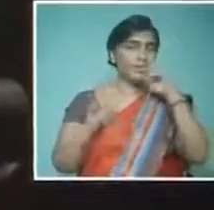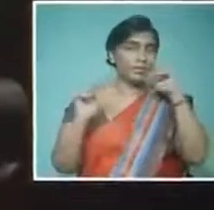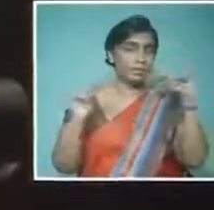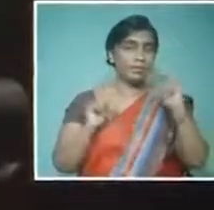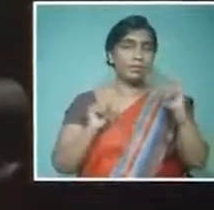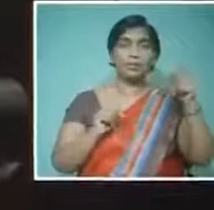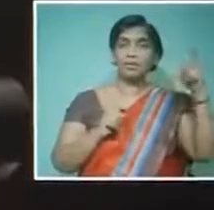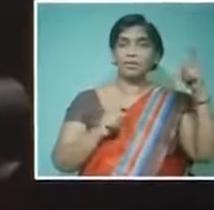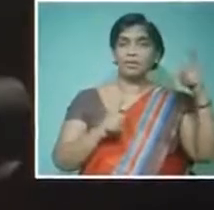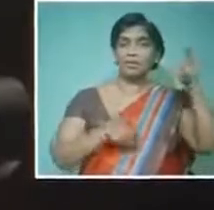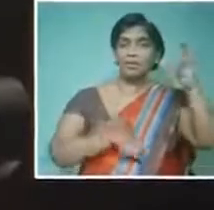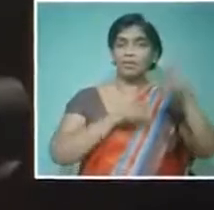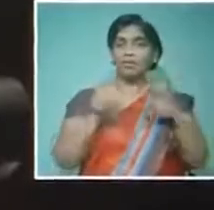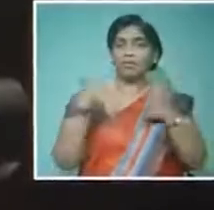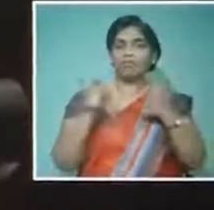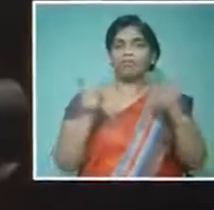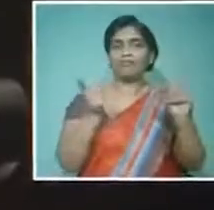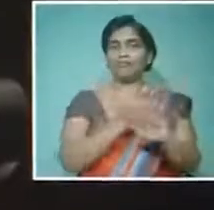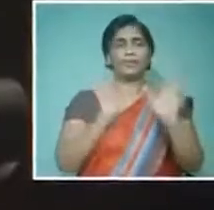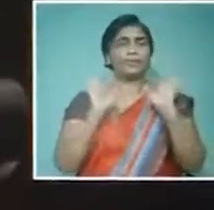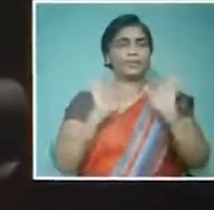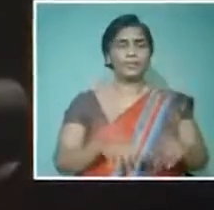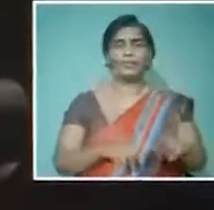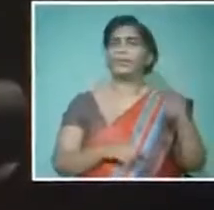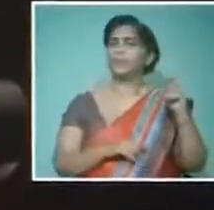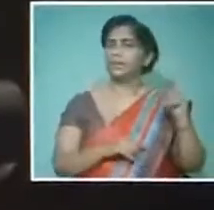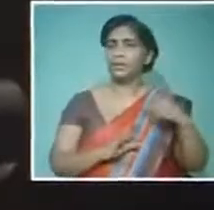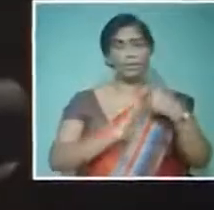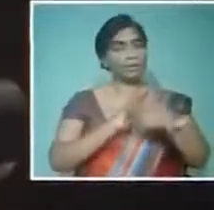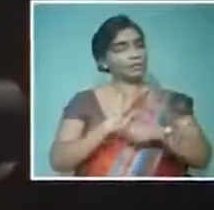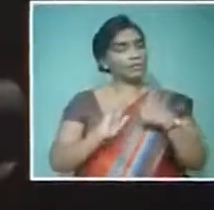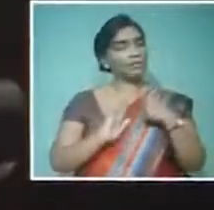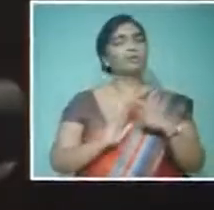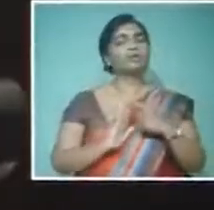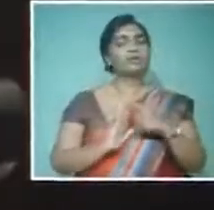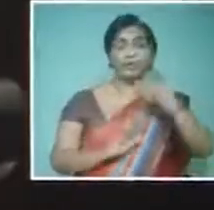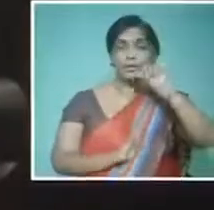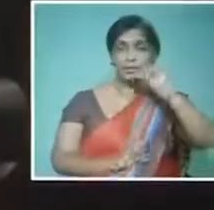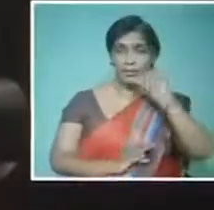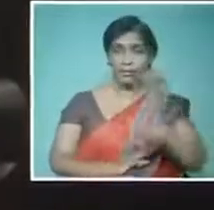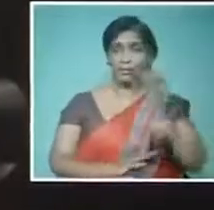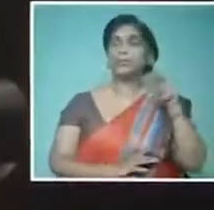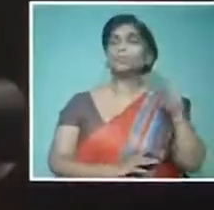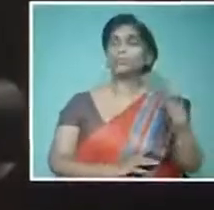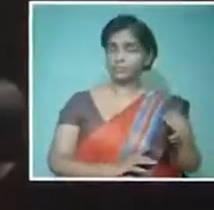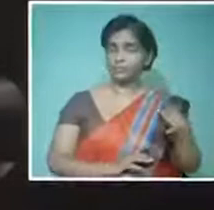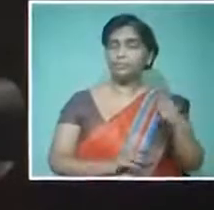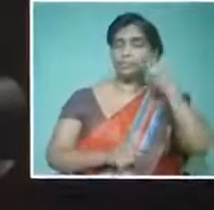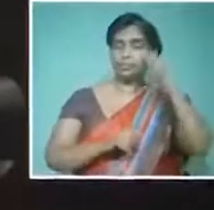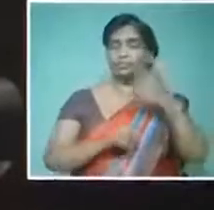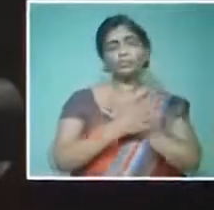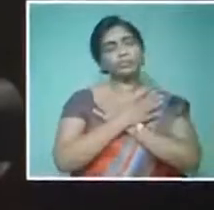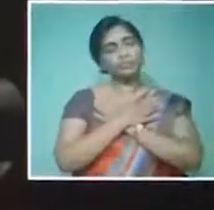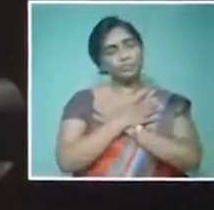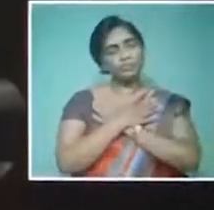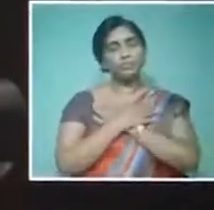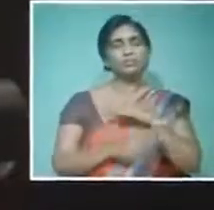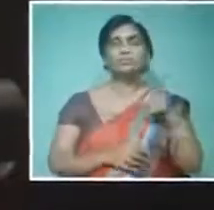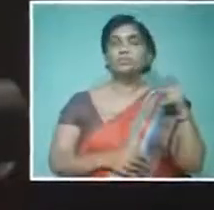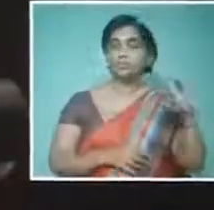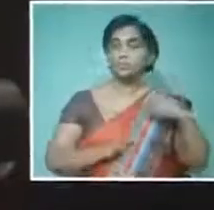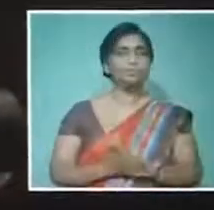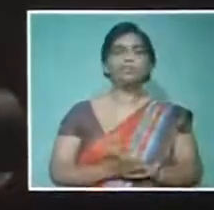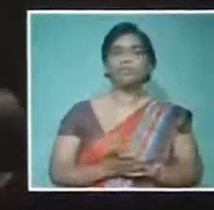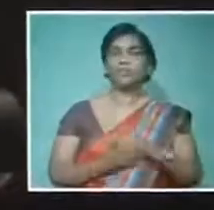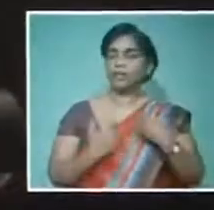பகலாக வேலை செய்து அந்நிய செலவணியை தொடர்ச்சி பெற்றுக் கொடுத்த மக்கள் இன்று நிராகரிக்கப்பட்டிருக்கிறார்கள் அது ஏன் ஆகவே அவர்களுக்குரிய உரிமைகளை